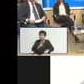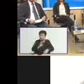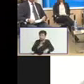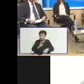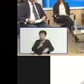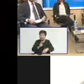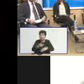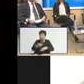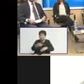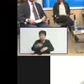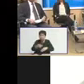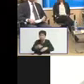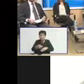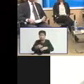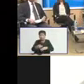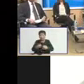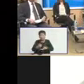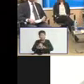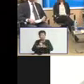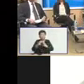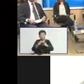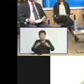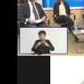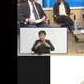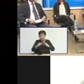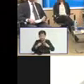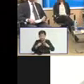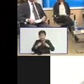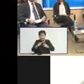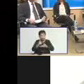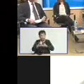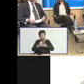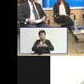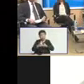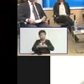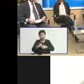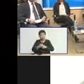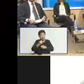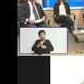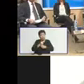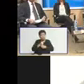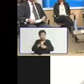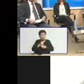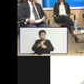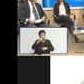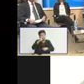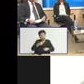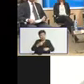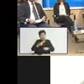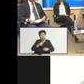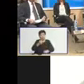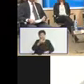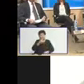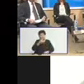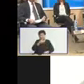ยิ่งกระทากว่าเราทำบาทไทยออกการหัวสัมผัสเป็นหนึ่ง ตา ถ ึ งเป็นสัญญาใหม่ถึงใครก็ว่า ตา ว ่ า